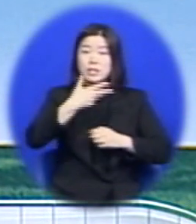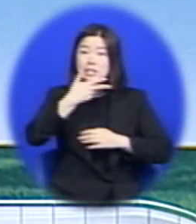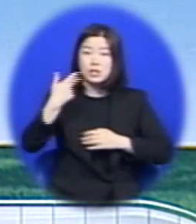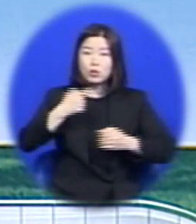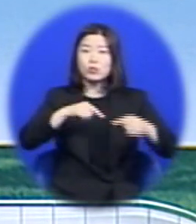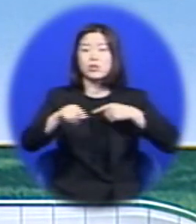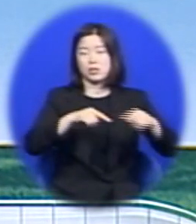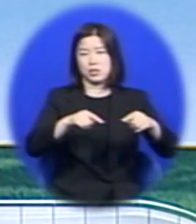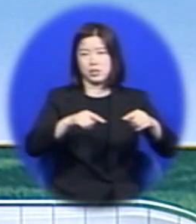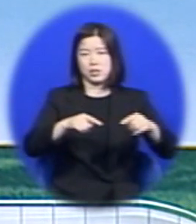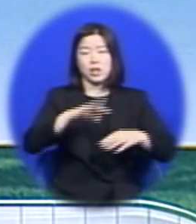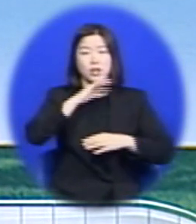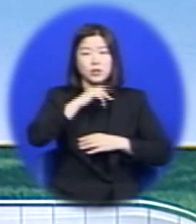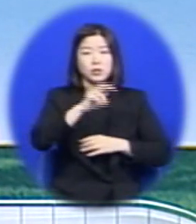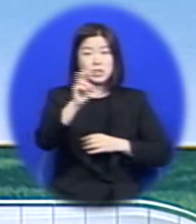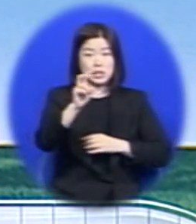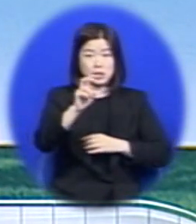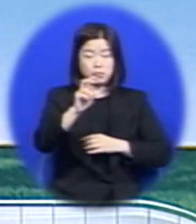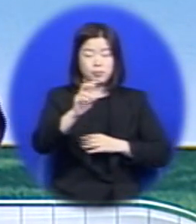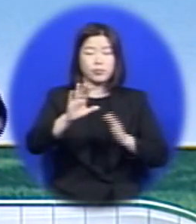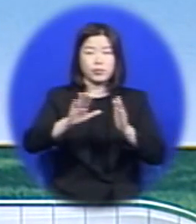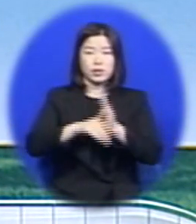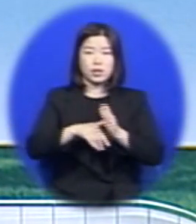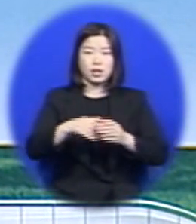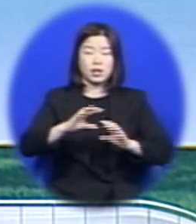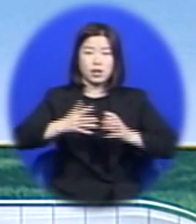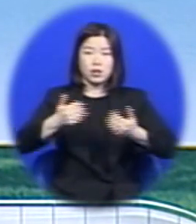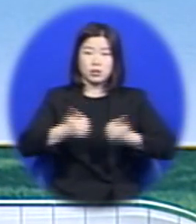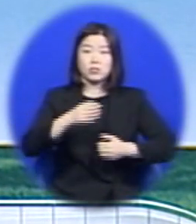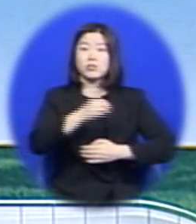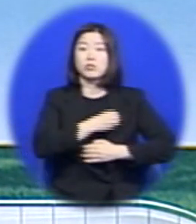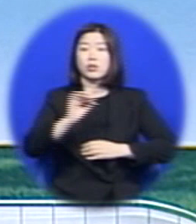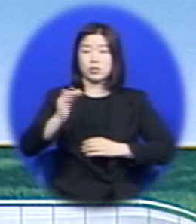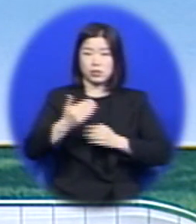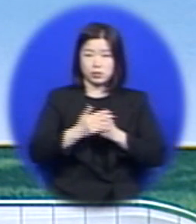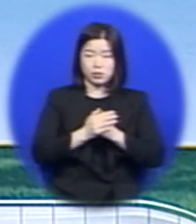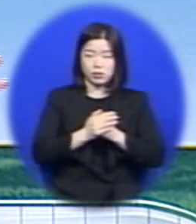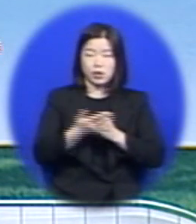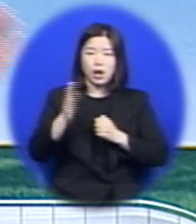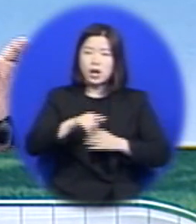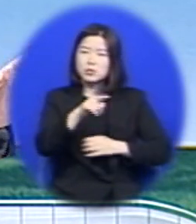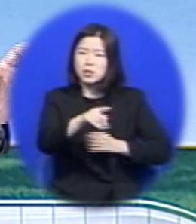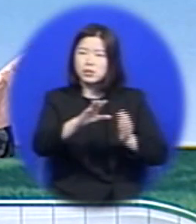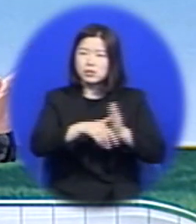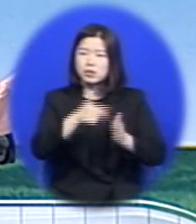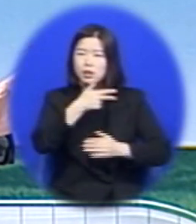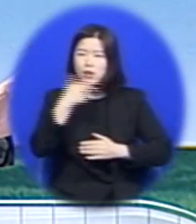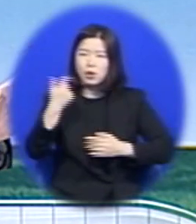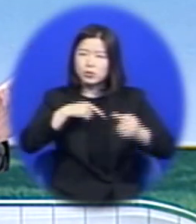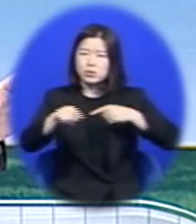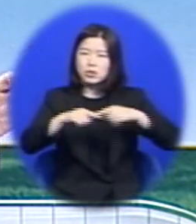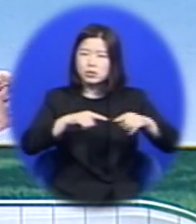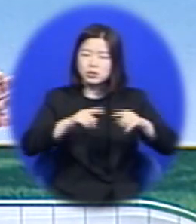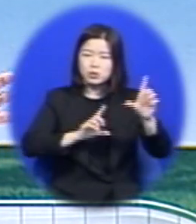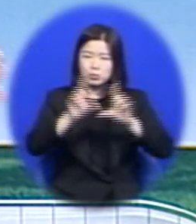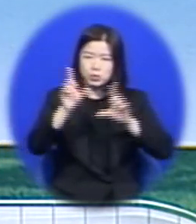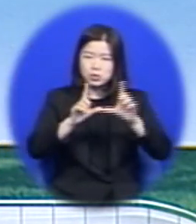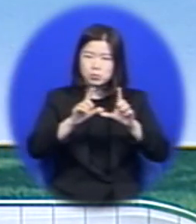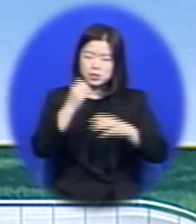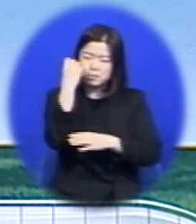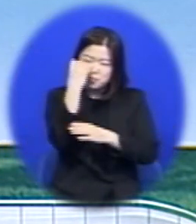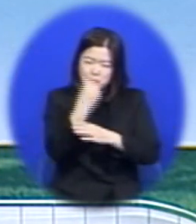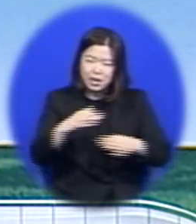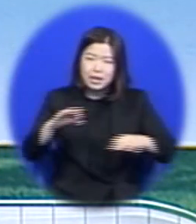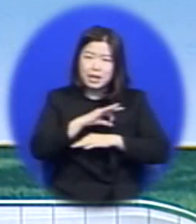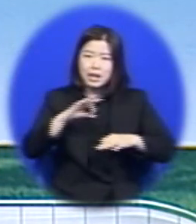20대에 벌써 의원이 됐습니다. 그러나 그때 당시에 영국의 정치 현실이 얼마나 부패하고 타락했는지